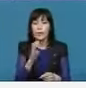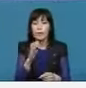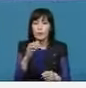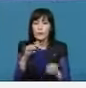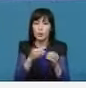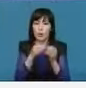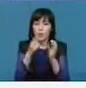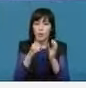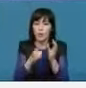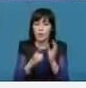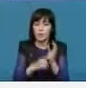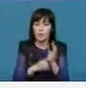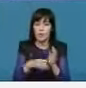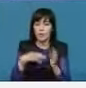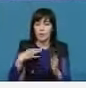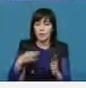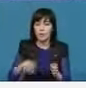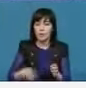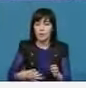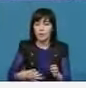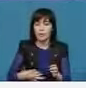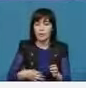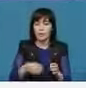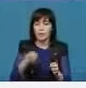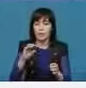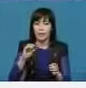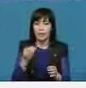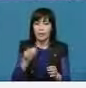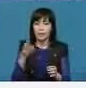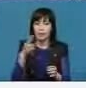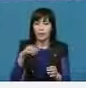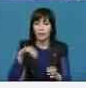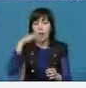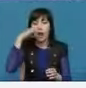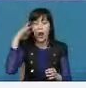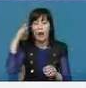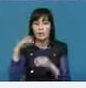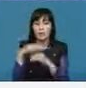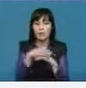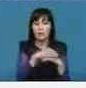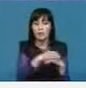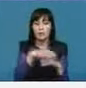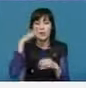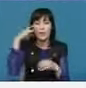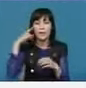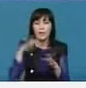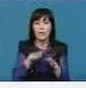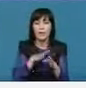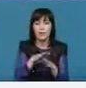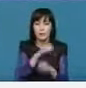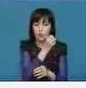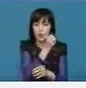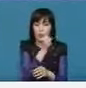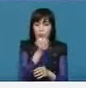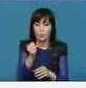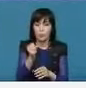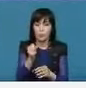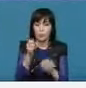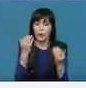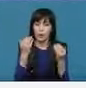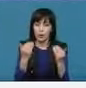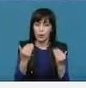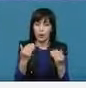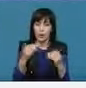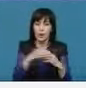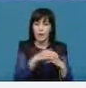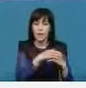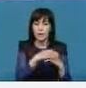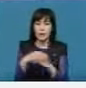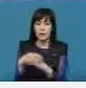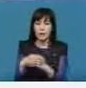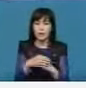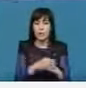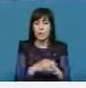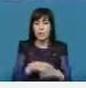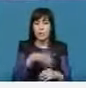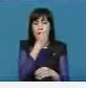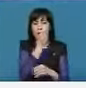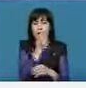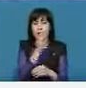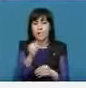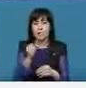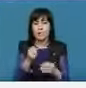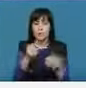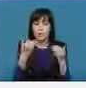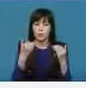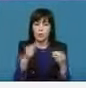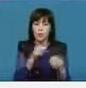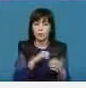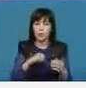17 жасар немересі Ерік Датқабек те қазақ күресінен Қазақстан бойынша чемпион атанған. Белдесіп жүрген ұрпағы чемпион салған дара